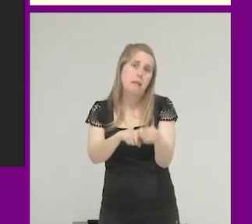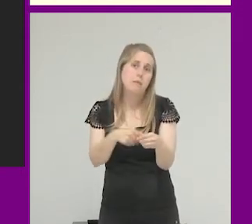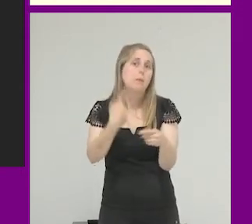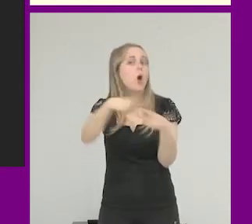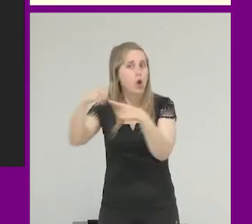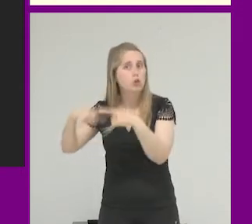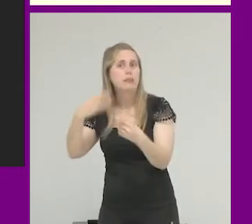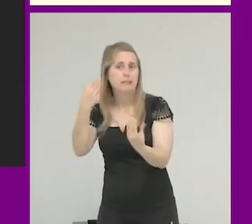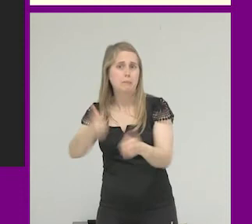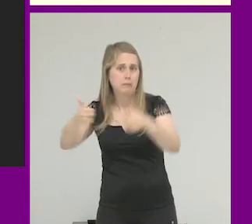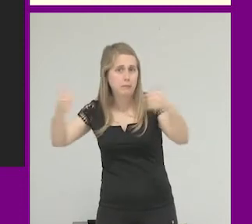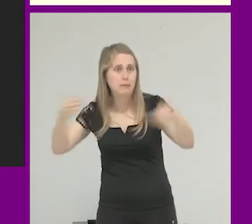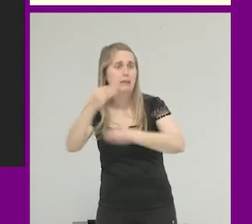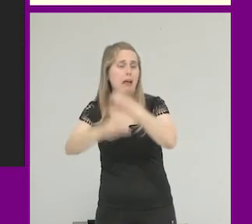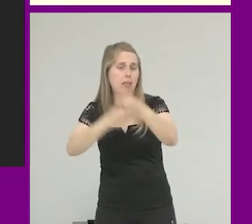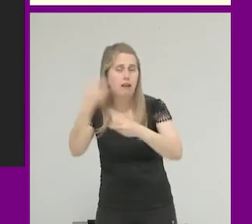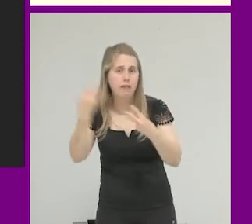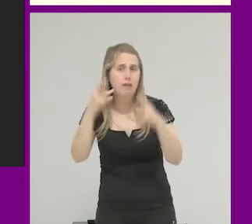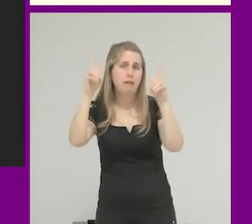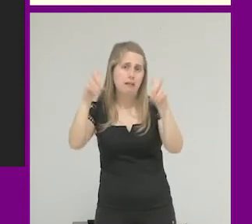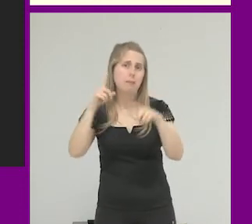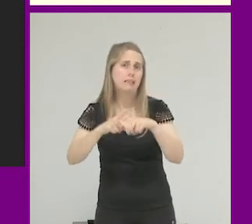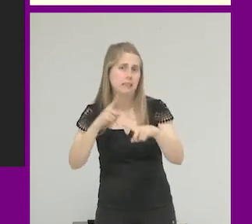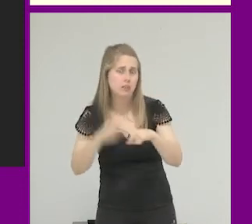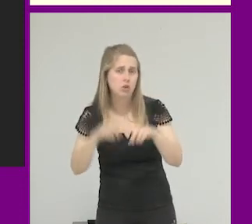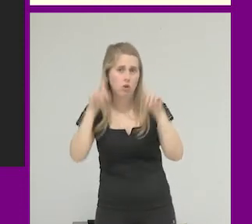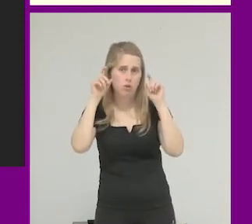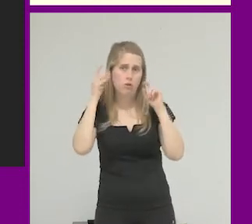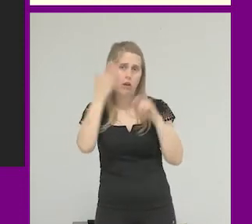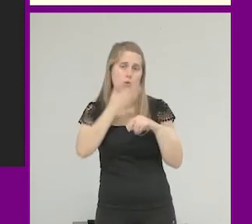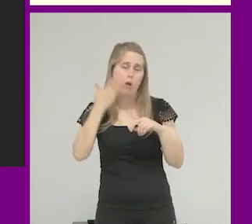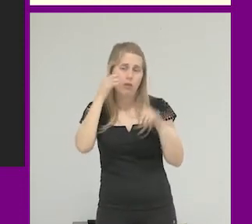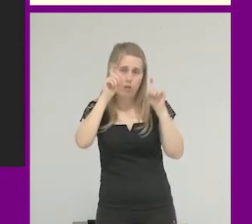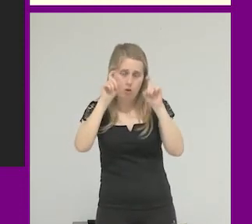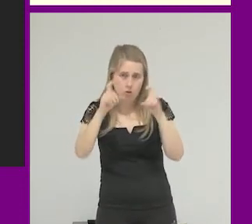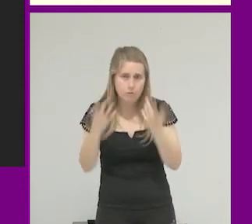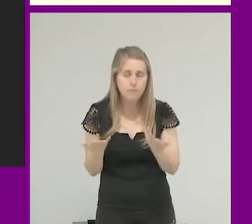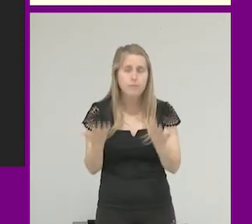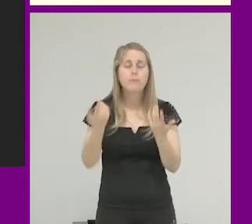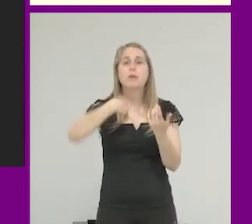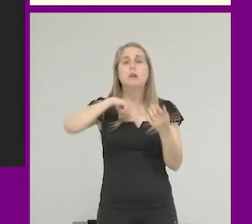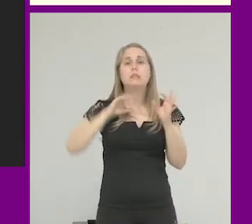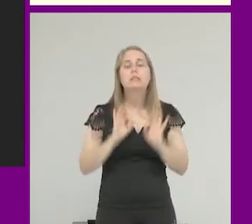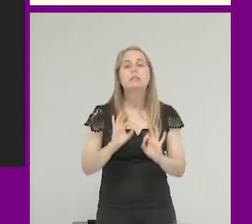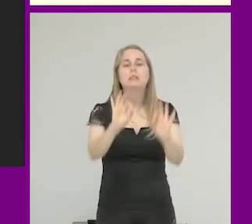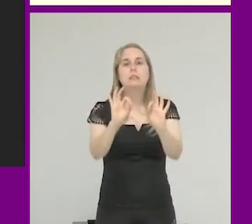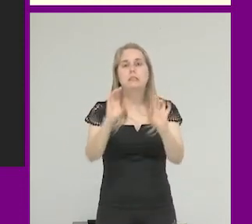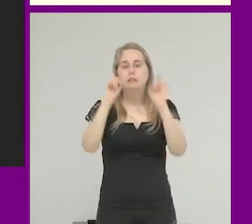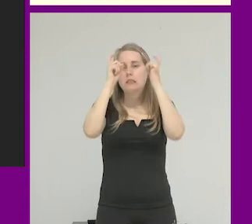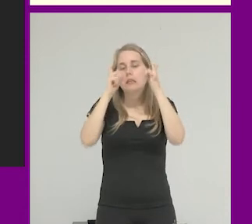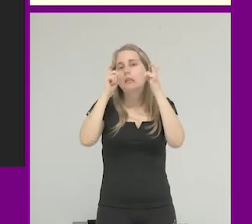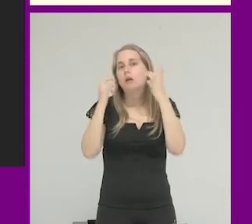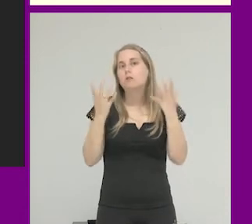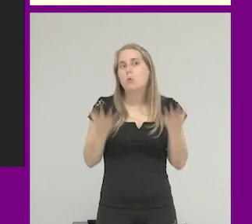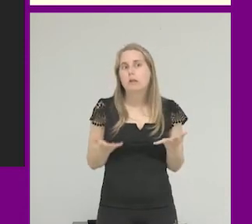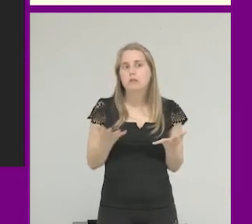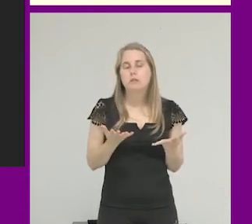dira, sexu hezkuntzaren inguruan, gu bereziki saiatu gara